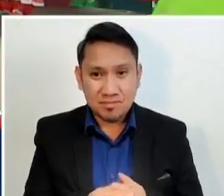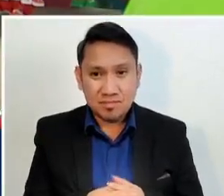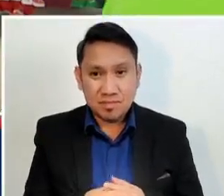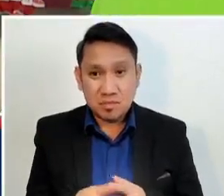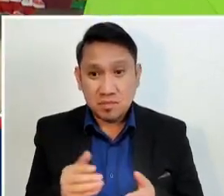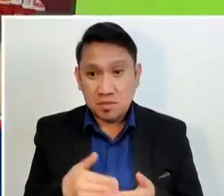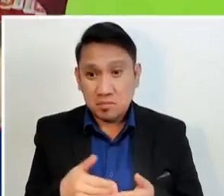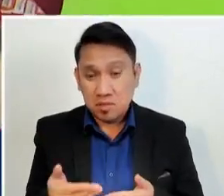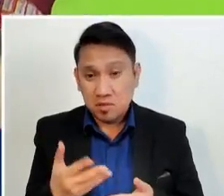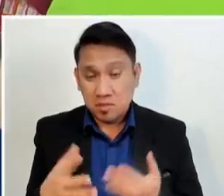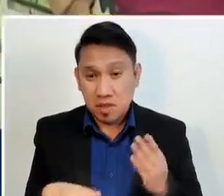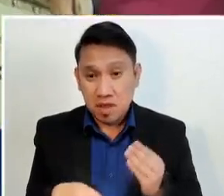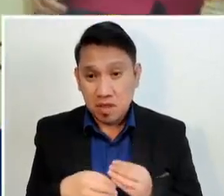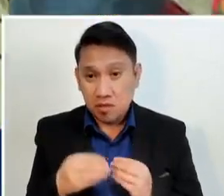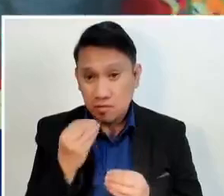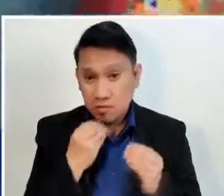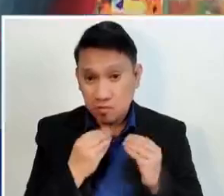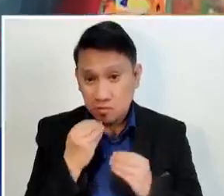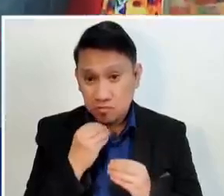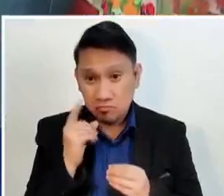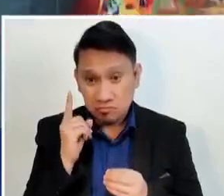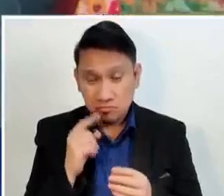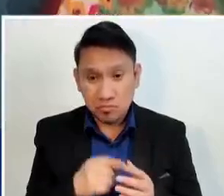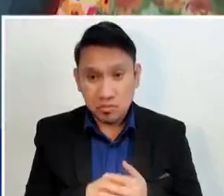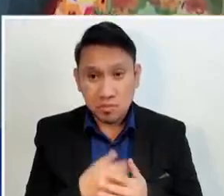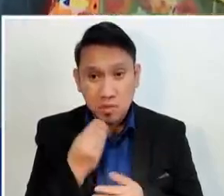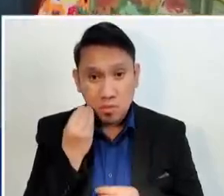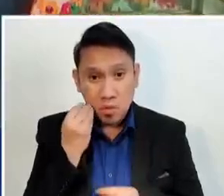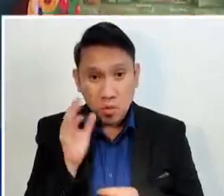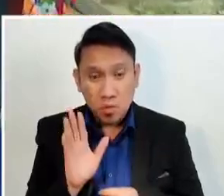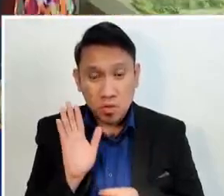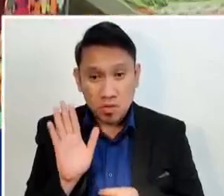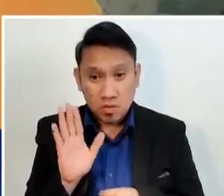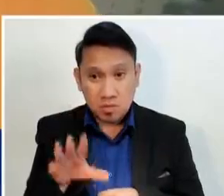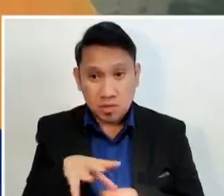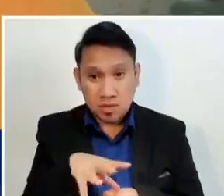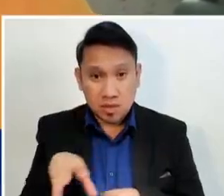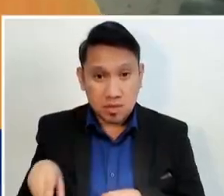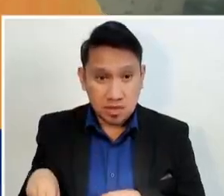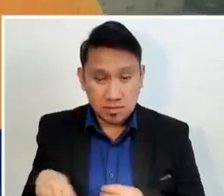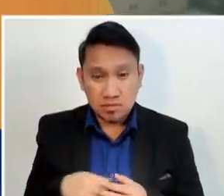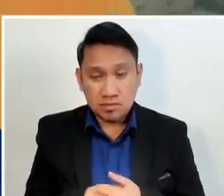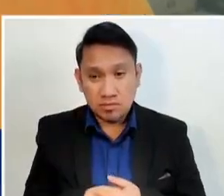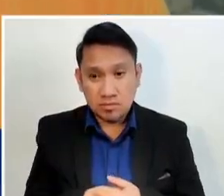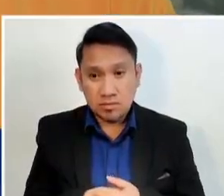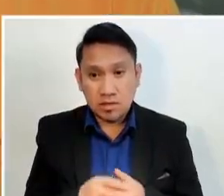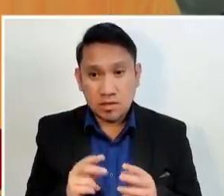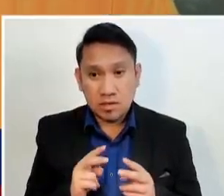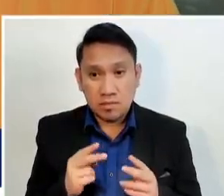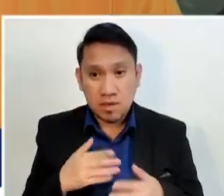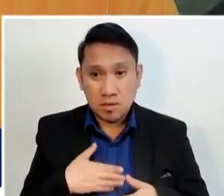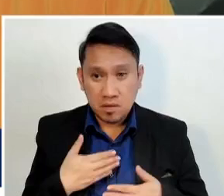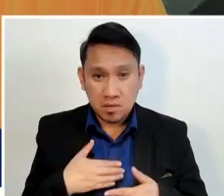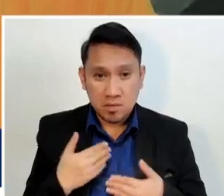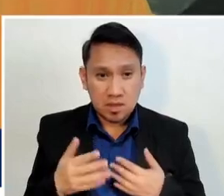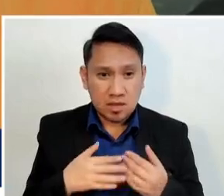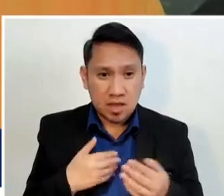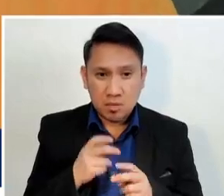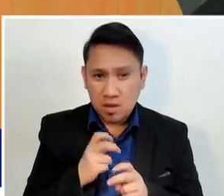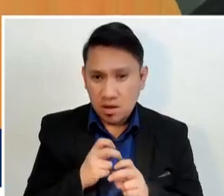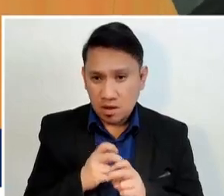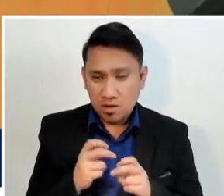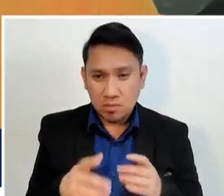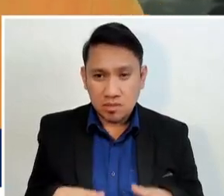ng dagdag pagkain si Noli, na uuwi pa sa Cagayan Valley. Masaya po, kahit mahirap, kahit